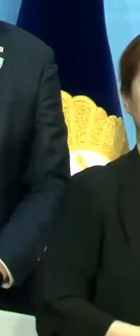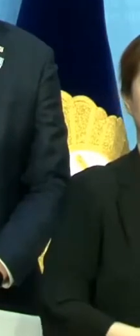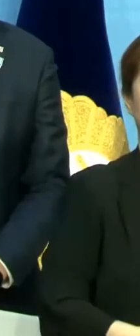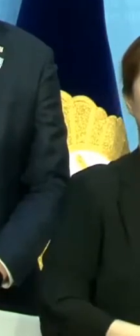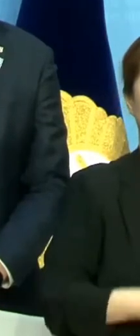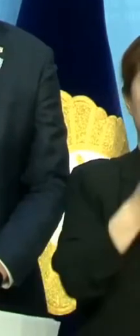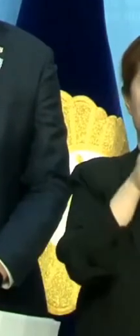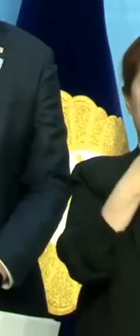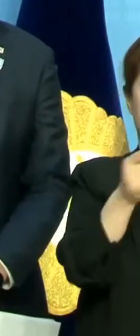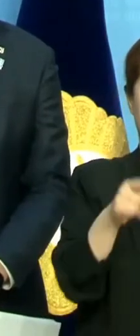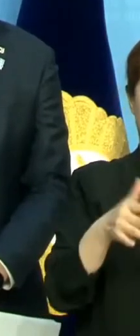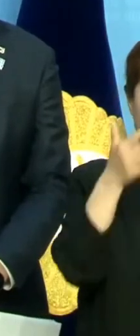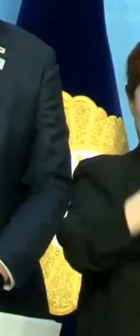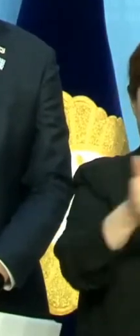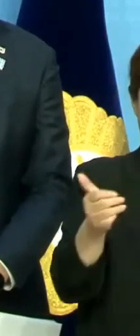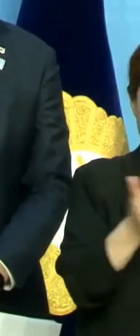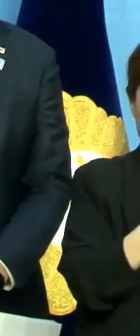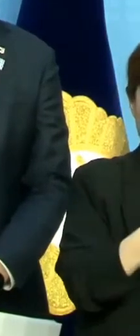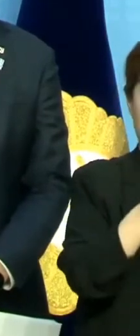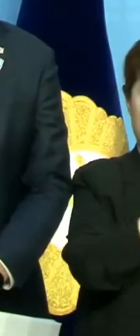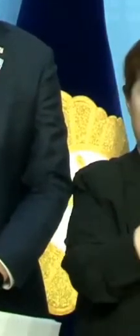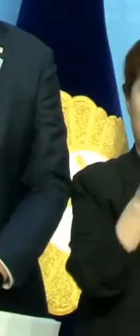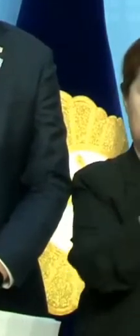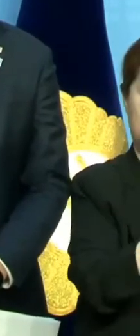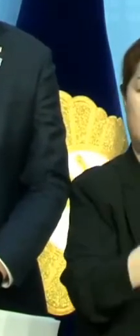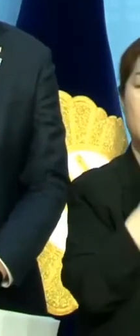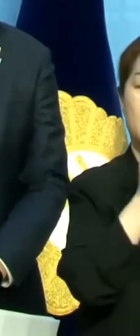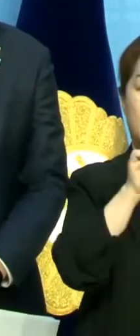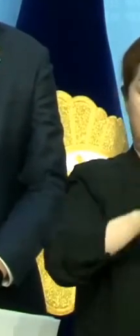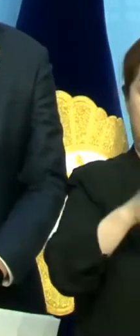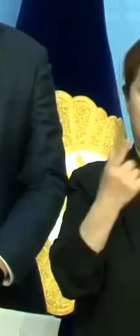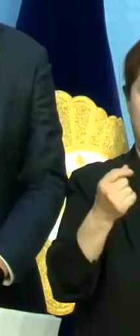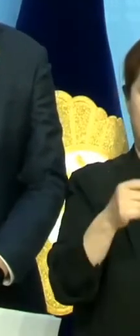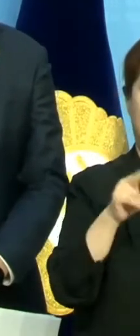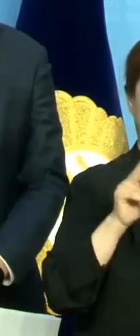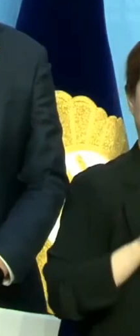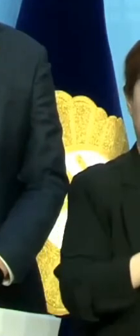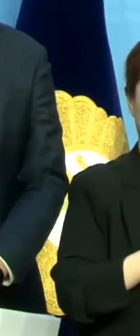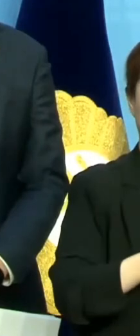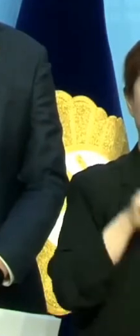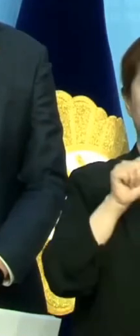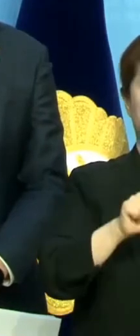현대건설은 끝까지 이렇게 고유민 선수를 속였다는 사실을 숨긴 것입니다.